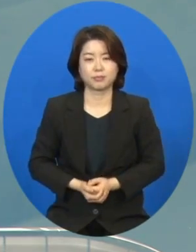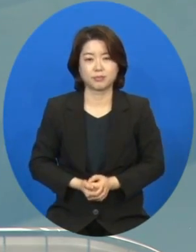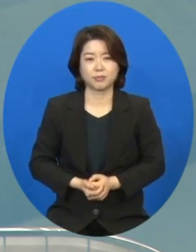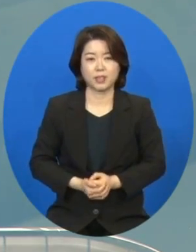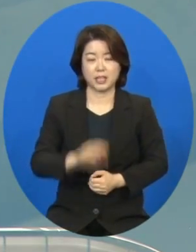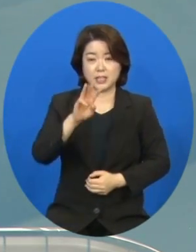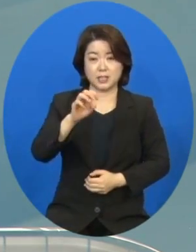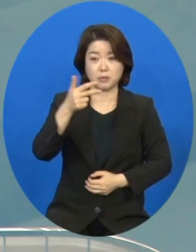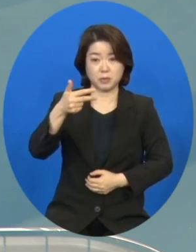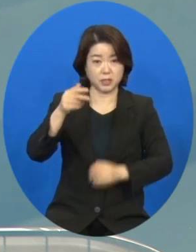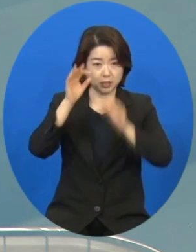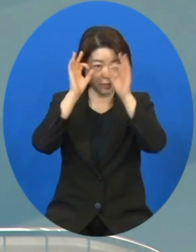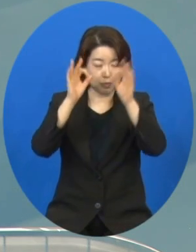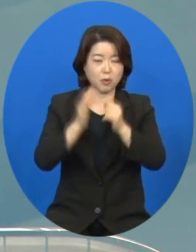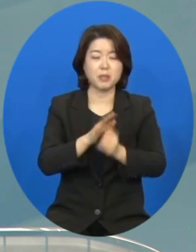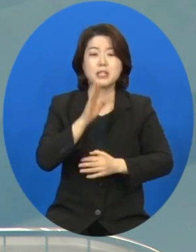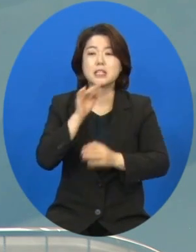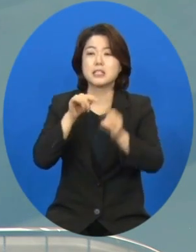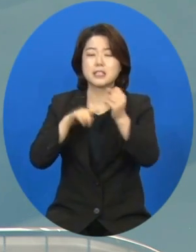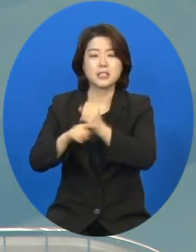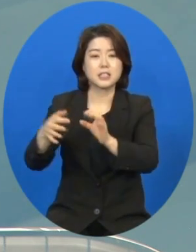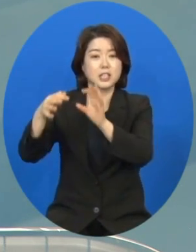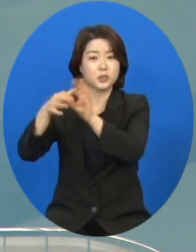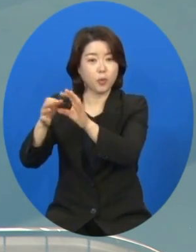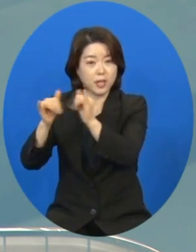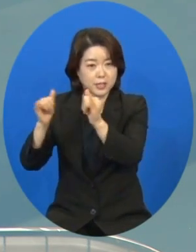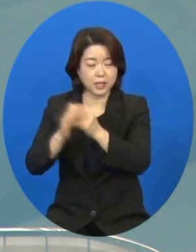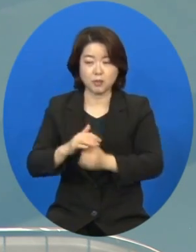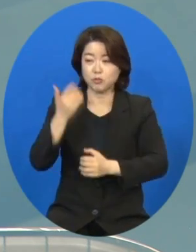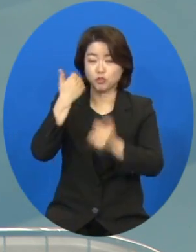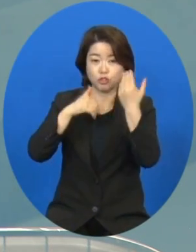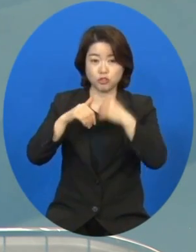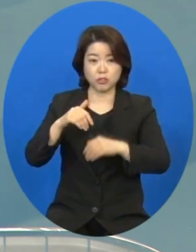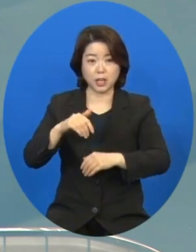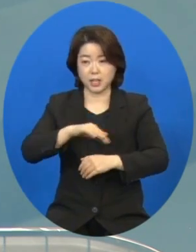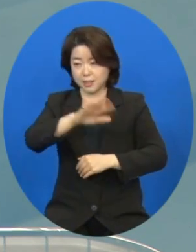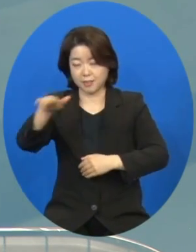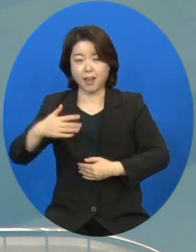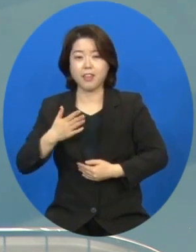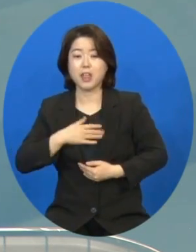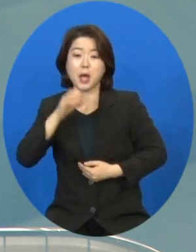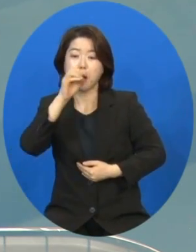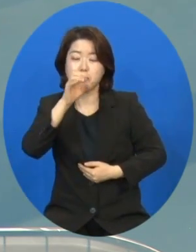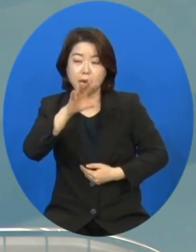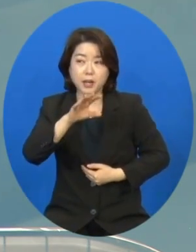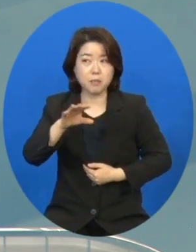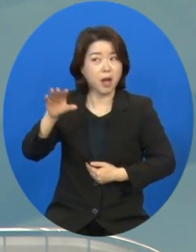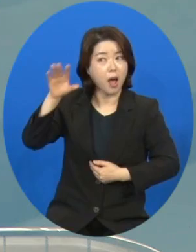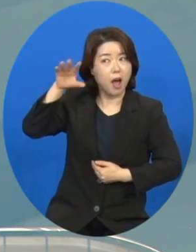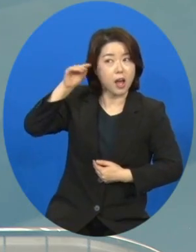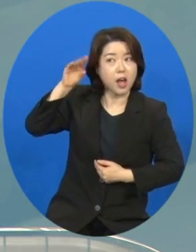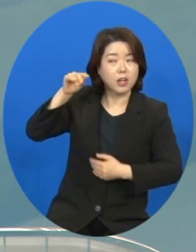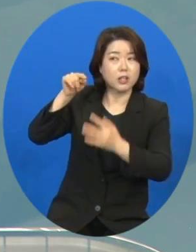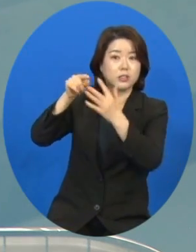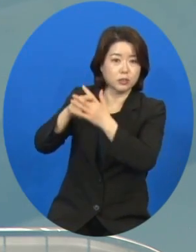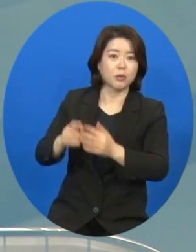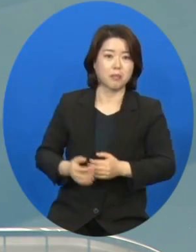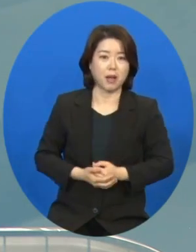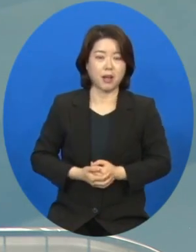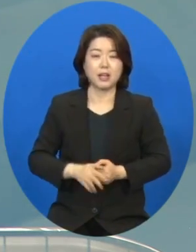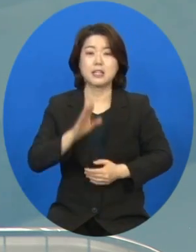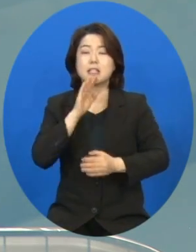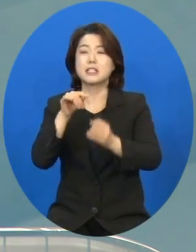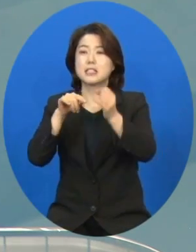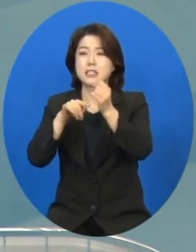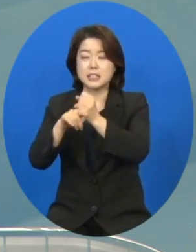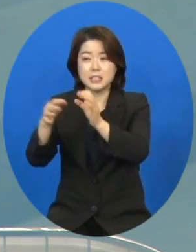37절에 보면 진리에 속한 사람은 누구나 내가 하는 말을 듣소. 진리에 속한 사람이 있고 진리에 속하지